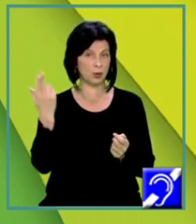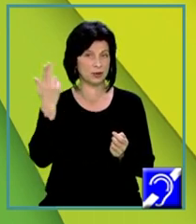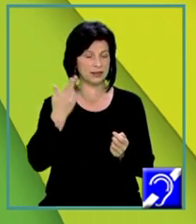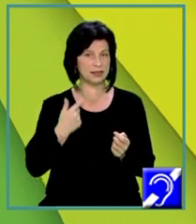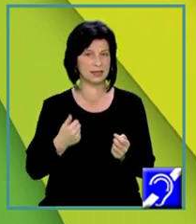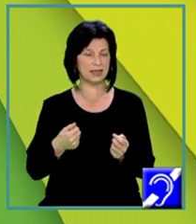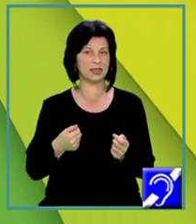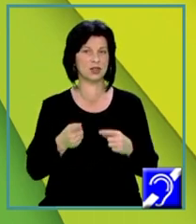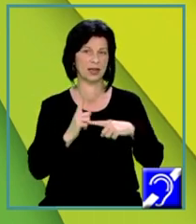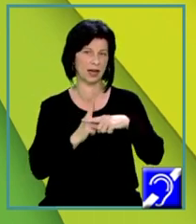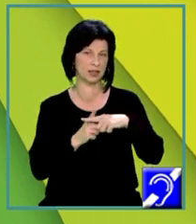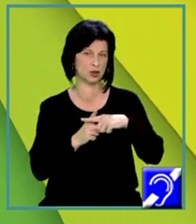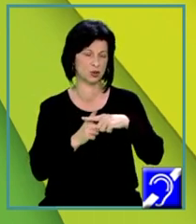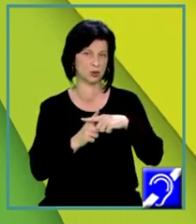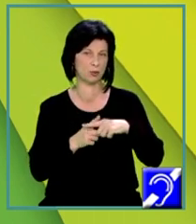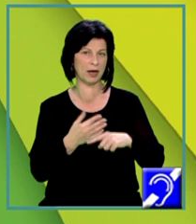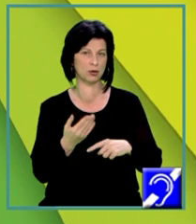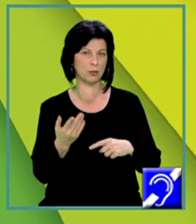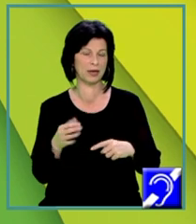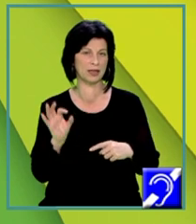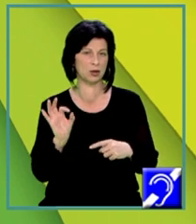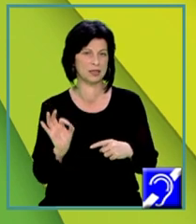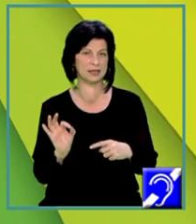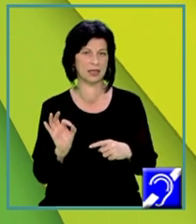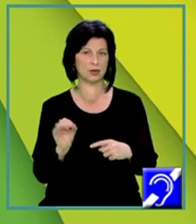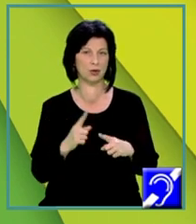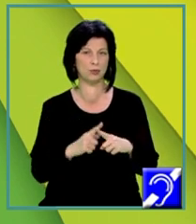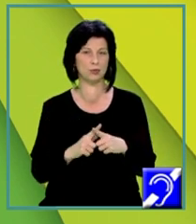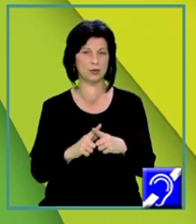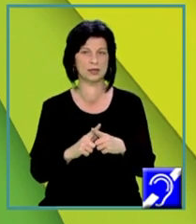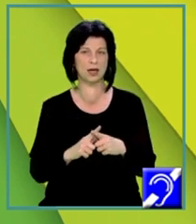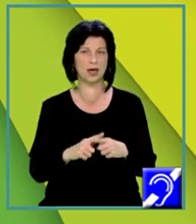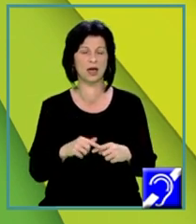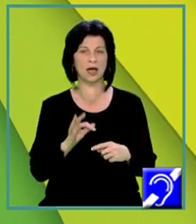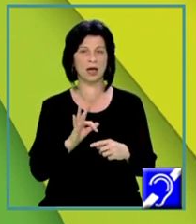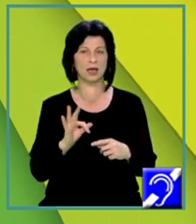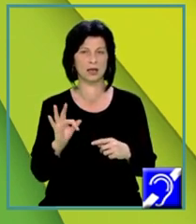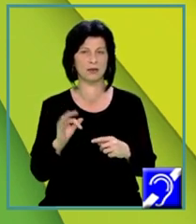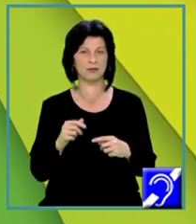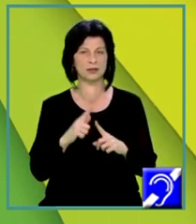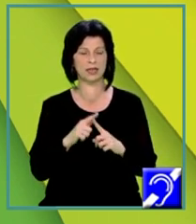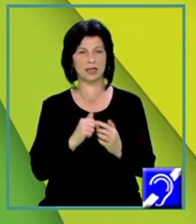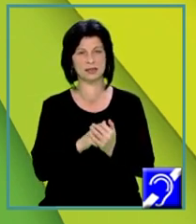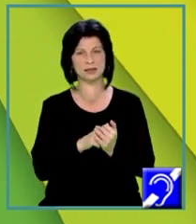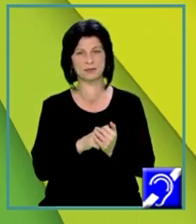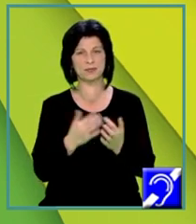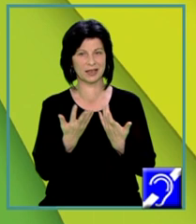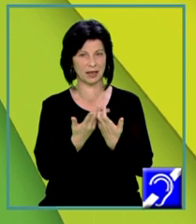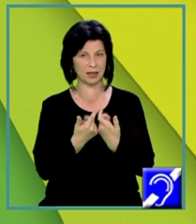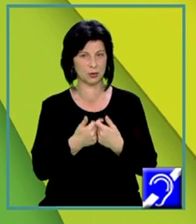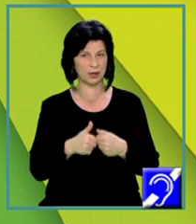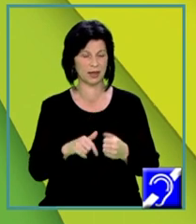plus de x sau funcția f de x plus f de x sau funcție o puse calculate în punctul x